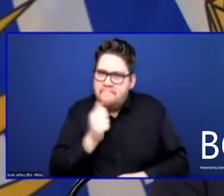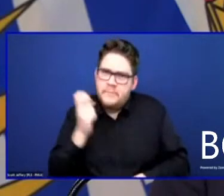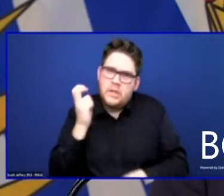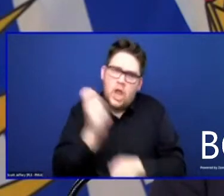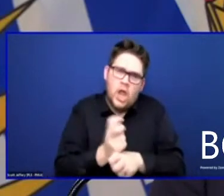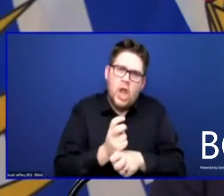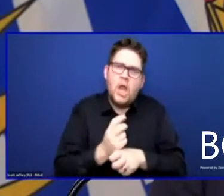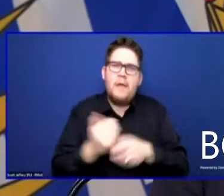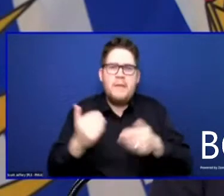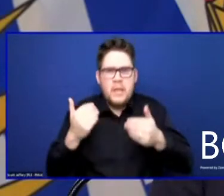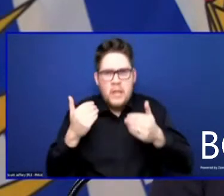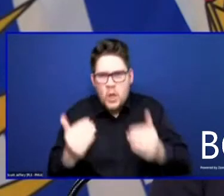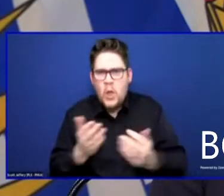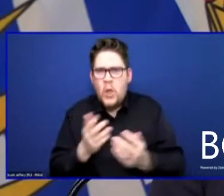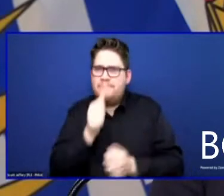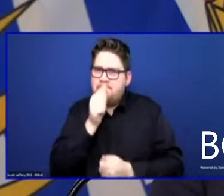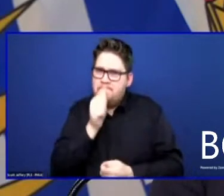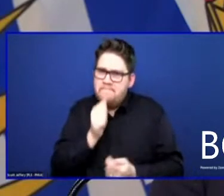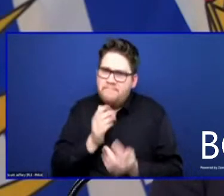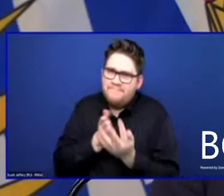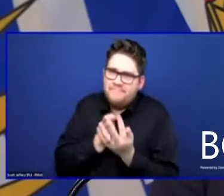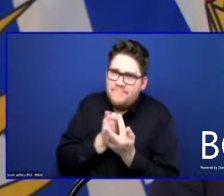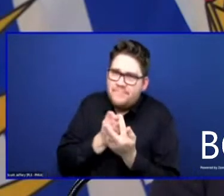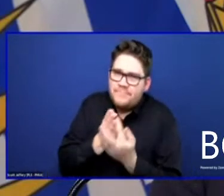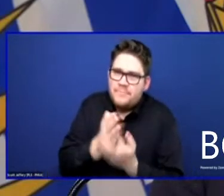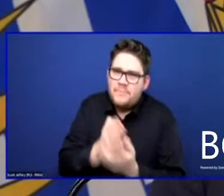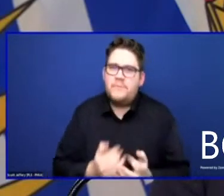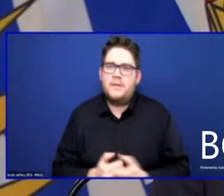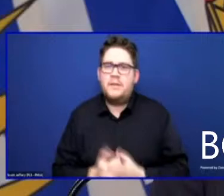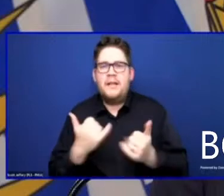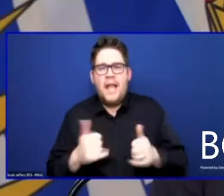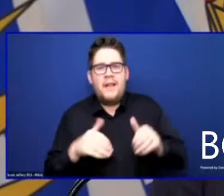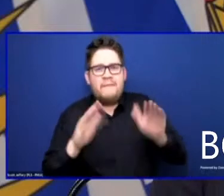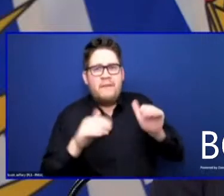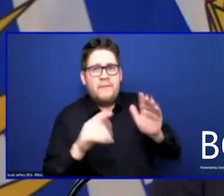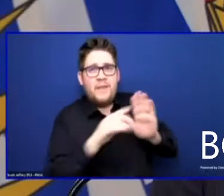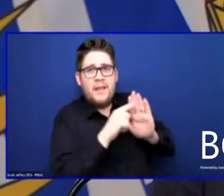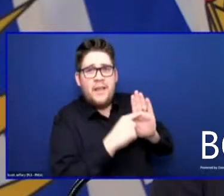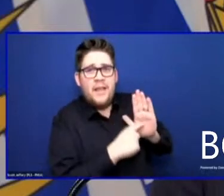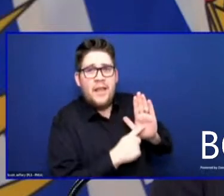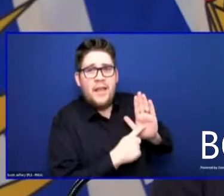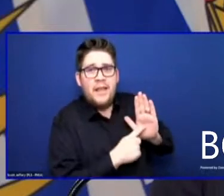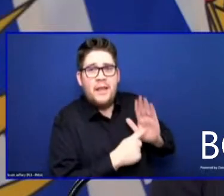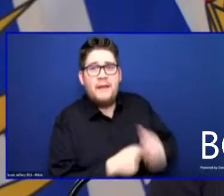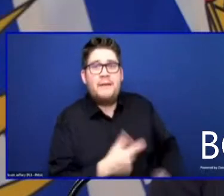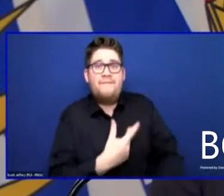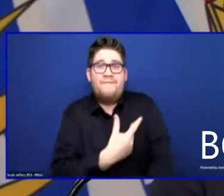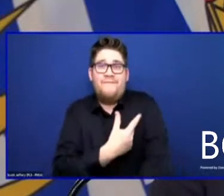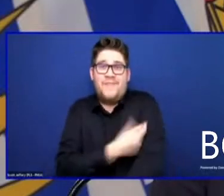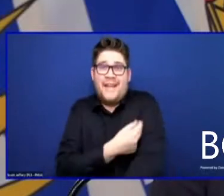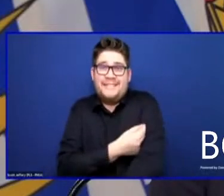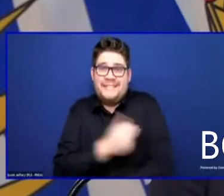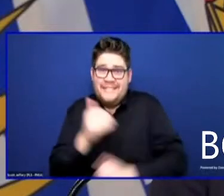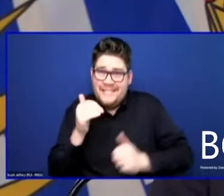不是单独一个人在战斗，我们每一个人都在战斗。我们一定要争取时间，